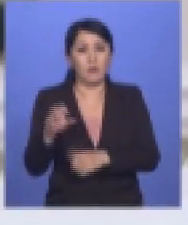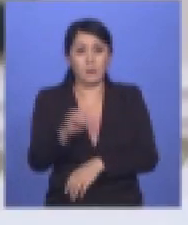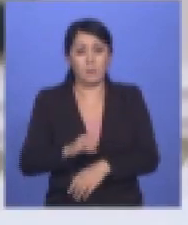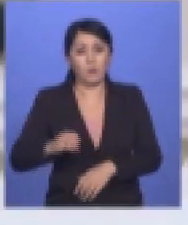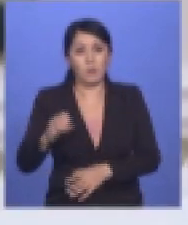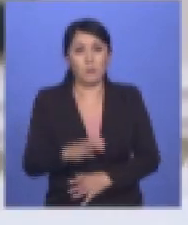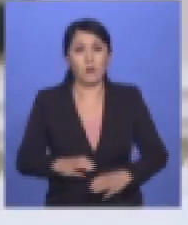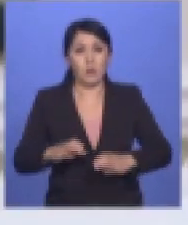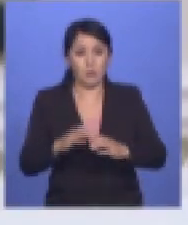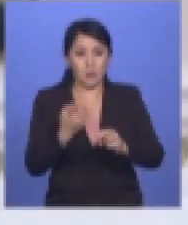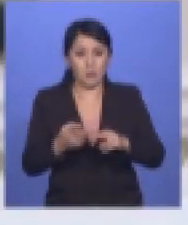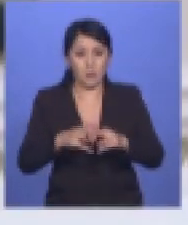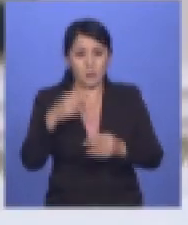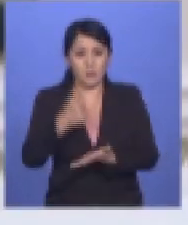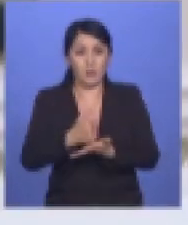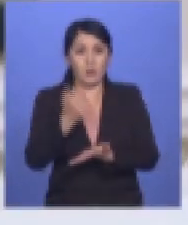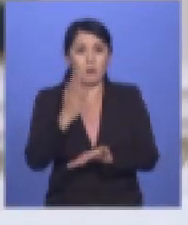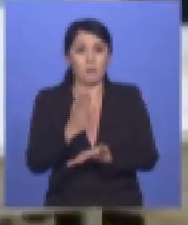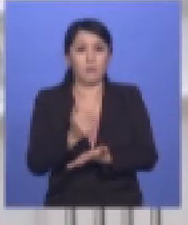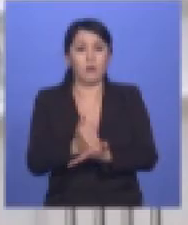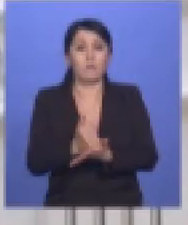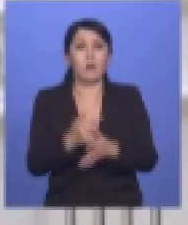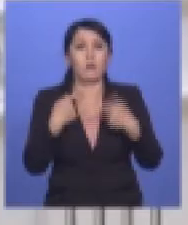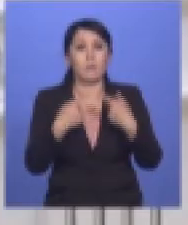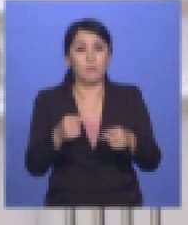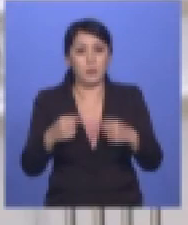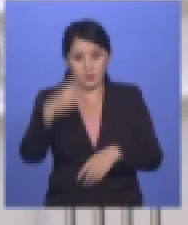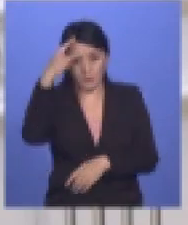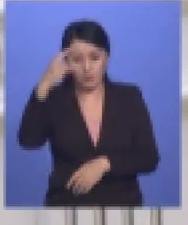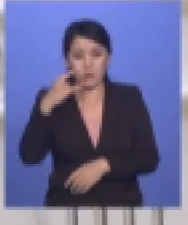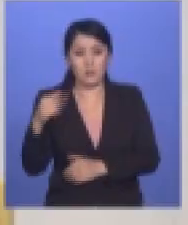с европейским союзом который является главным торговым партнером Казахстана